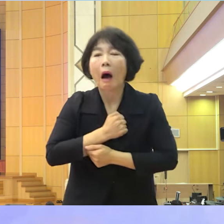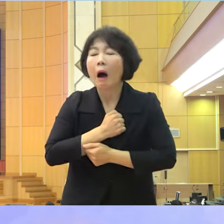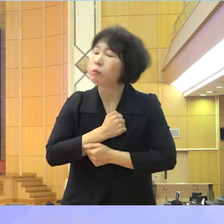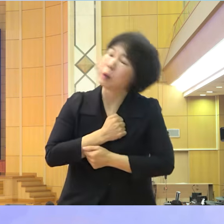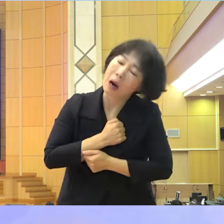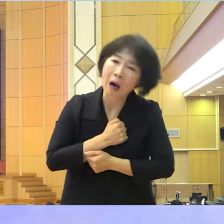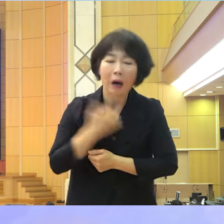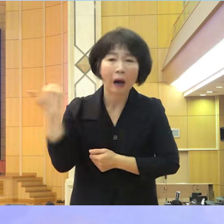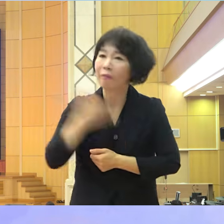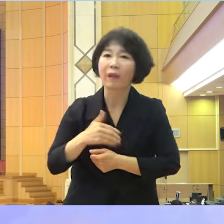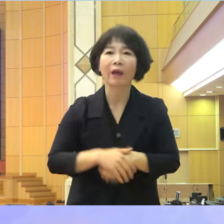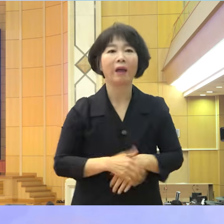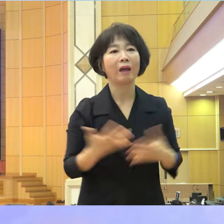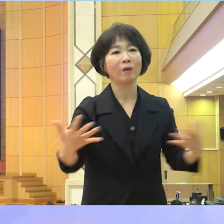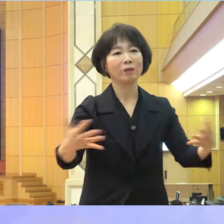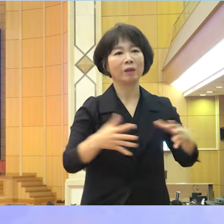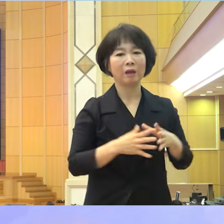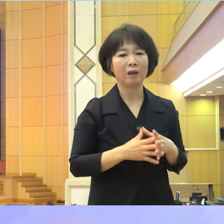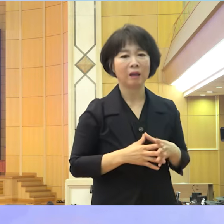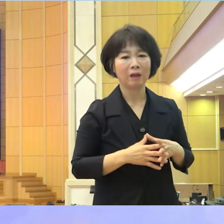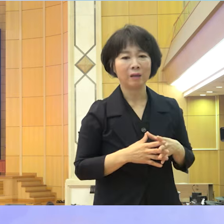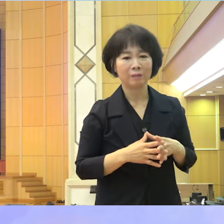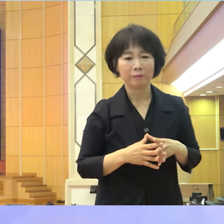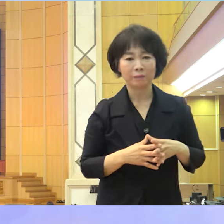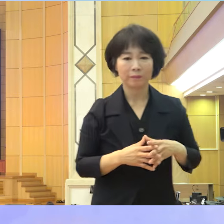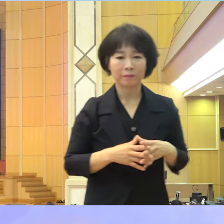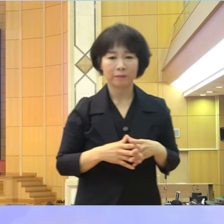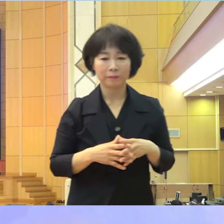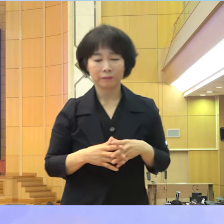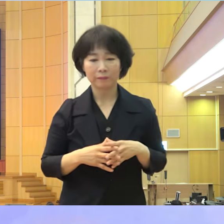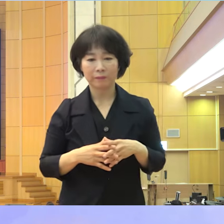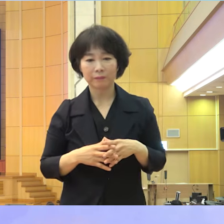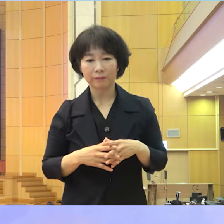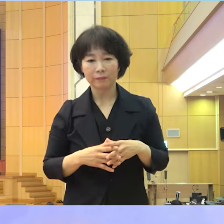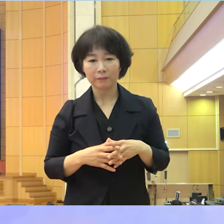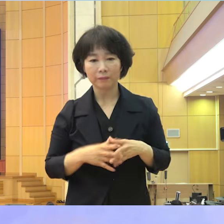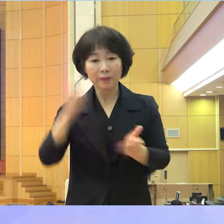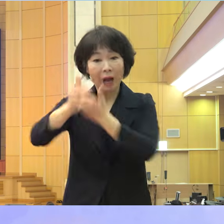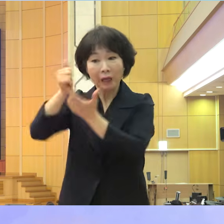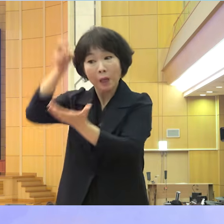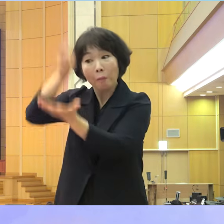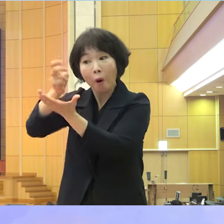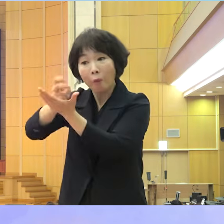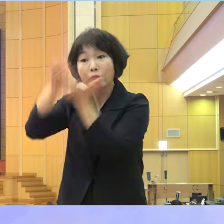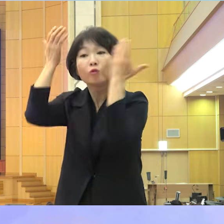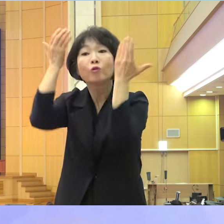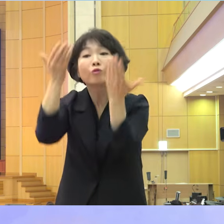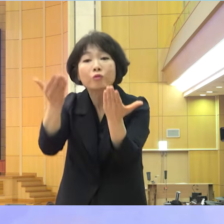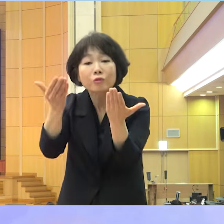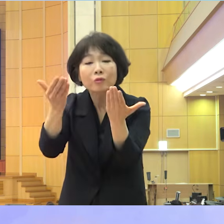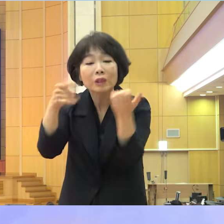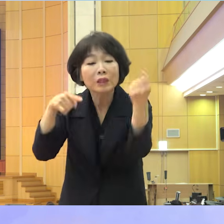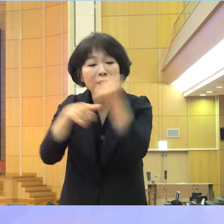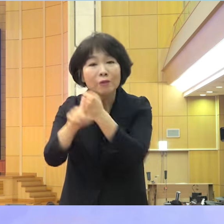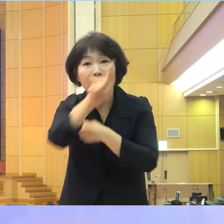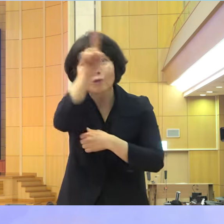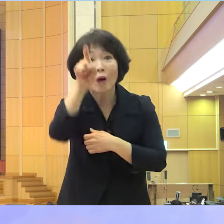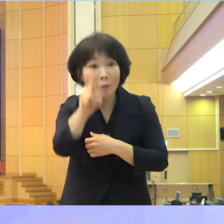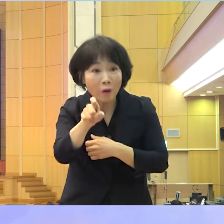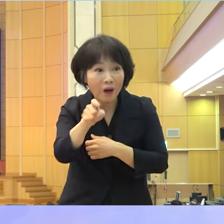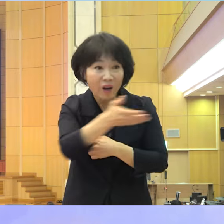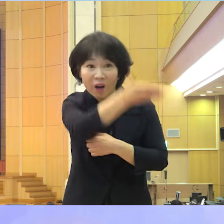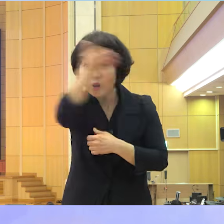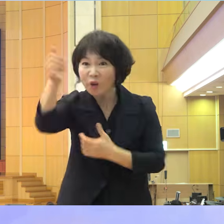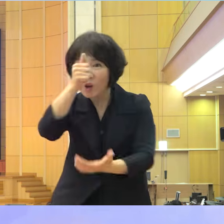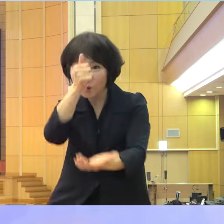근데 병이 있다는 걸 알기만 하고 치료도 안 하고 가만히 있어. 그럼 죽는 거지. 율법이 죄 있는 걸 깨닫게 해준 건데 죄가 있다